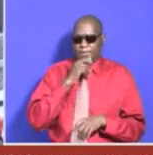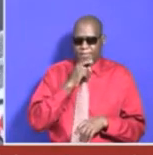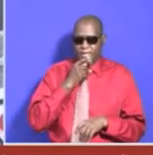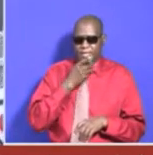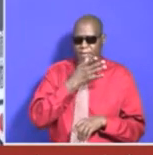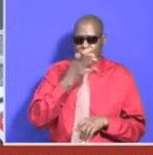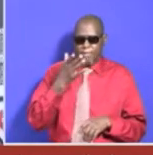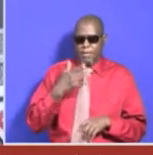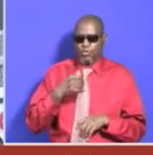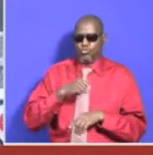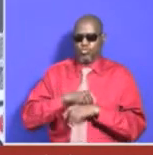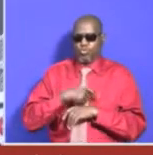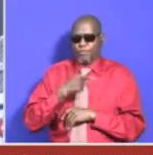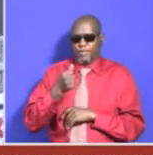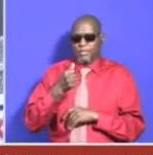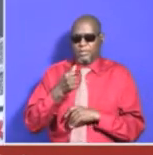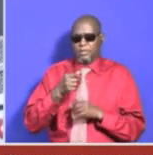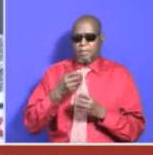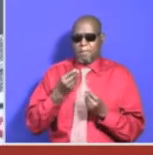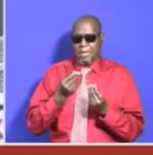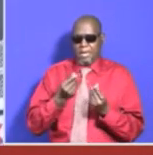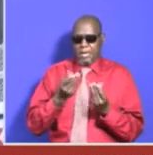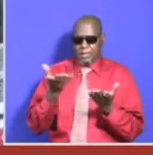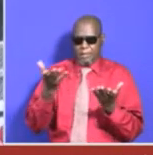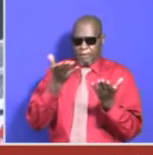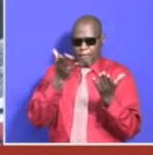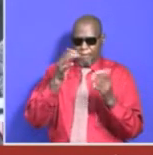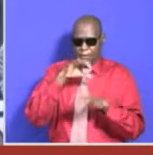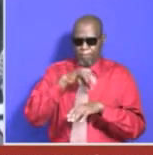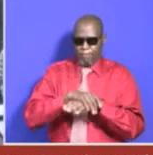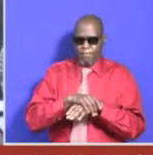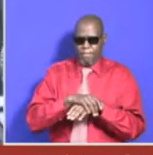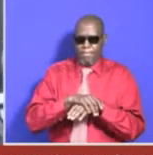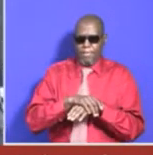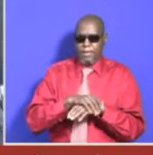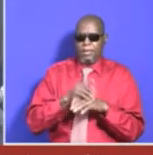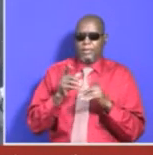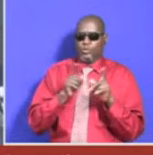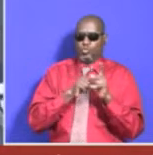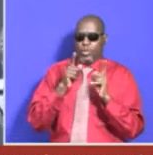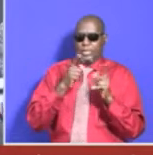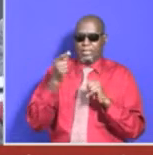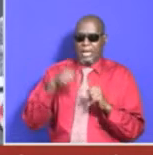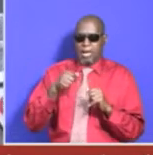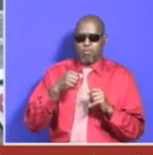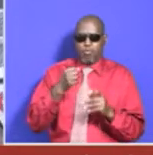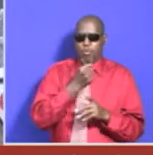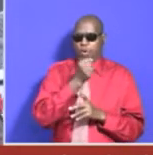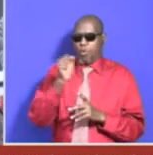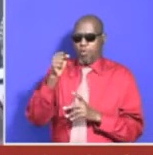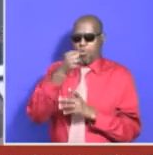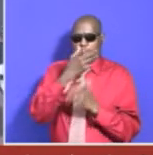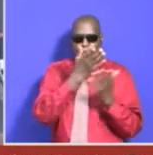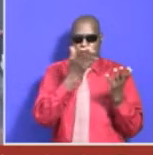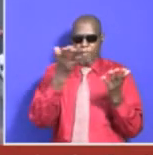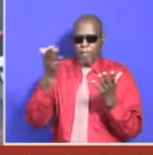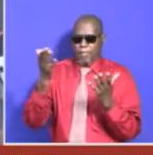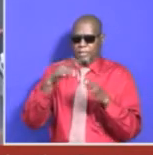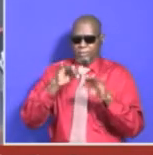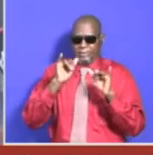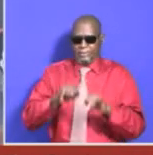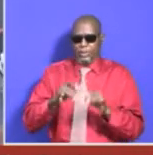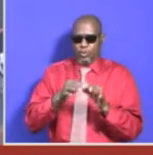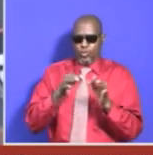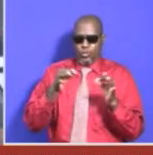kulipa school fees, pesa iachwe hapa. Na itaachwe hapa ikiwa mtalii atakuja hapa azunguke na pia akae siku nyingi,